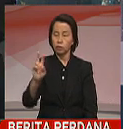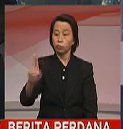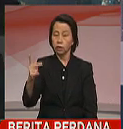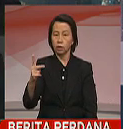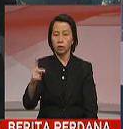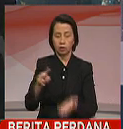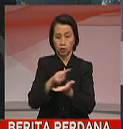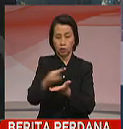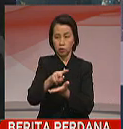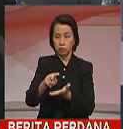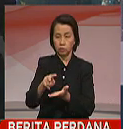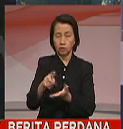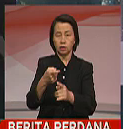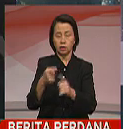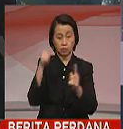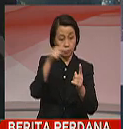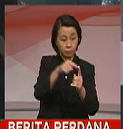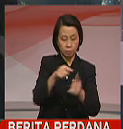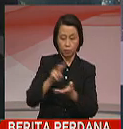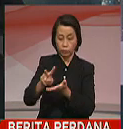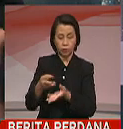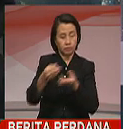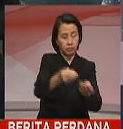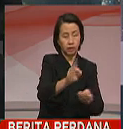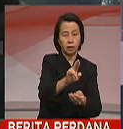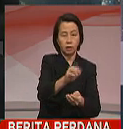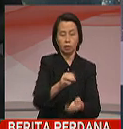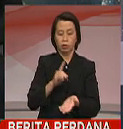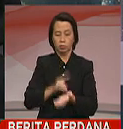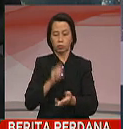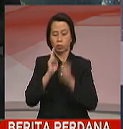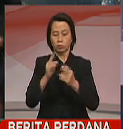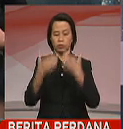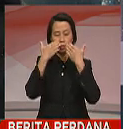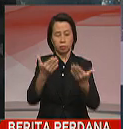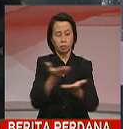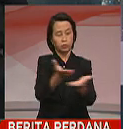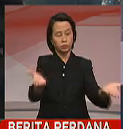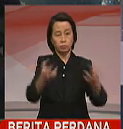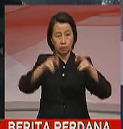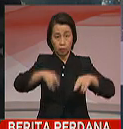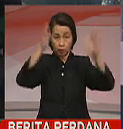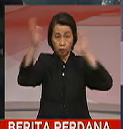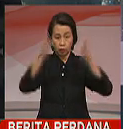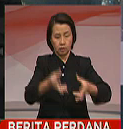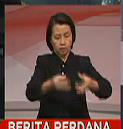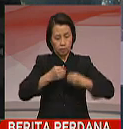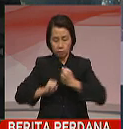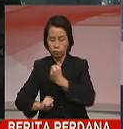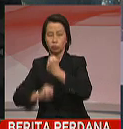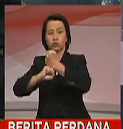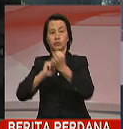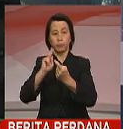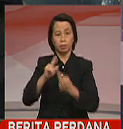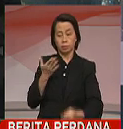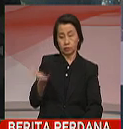kiriman video eksklusif kepada RTM, Dr. Masliza mengucapkan terima kasih kepada seluruh rakyat Malaysia yang memberi sokongan